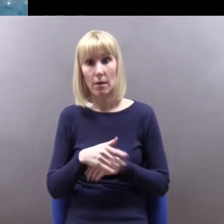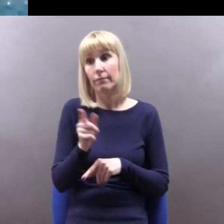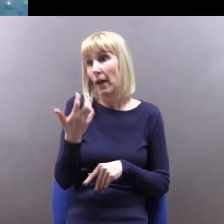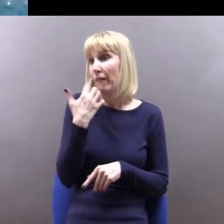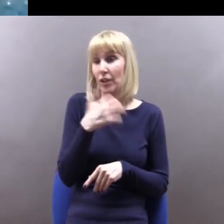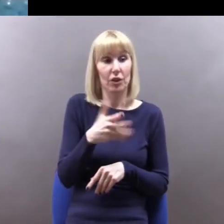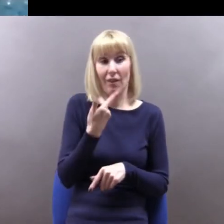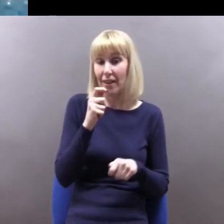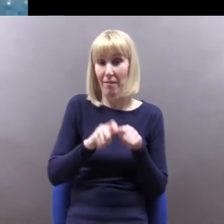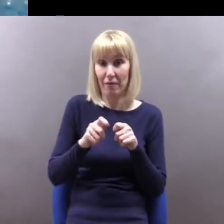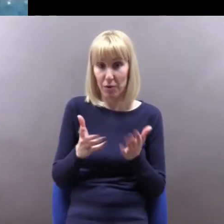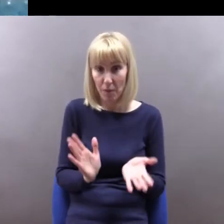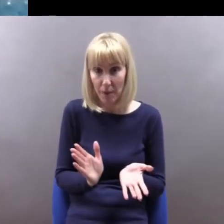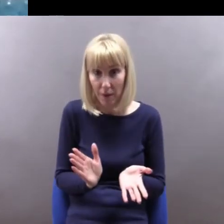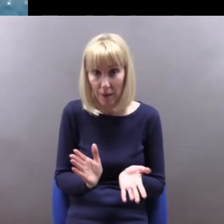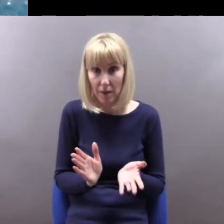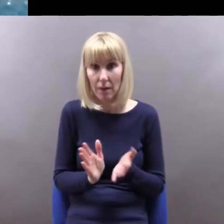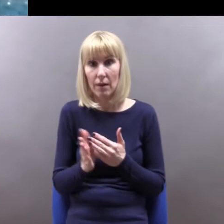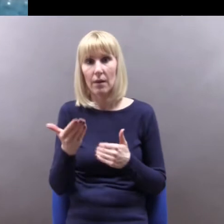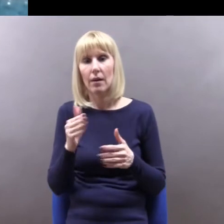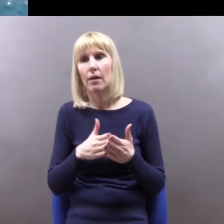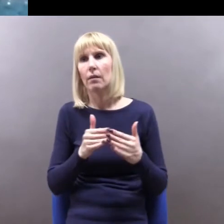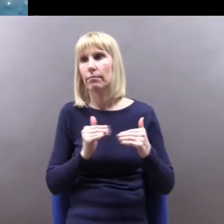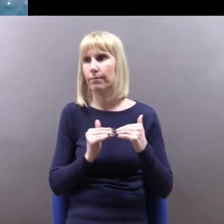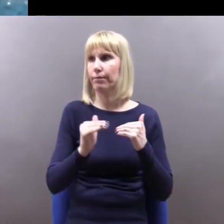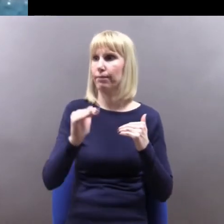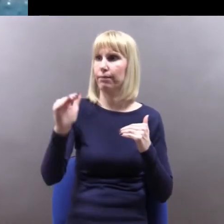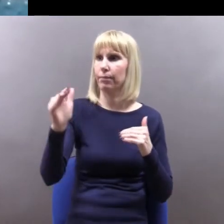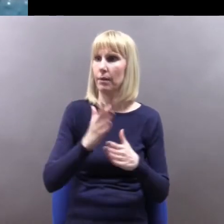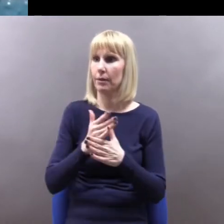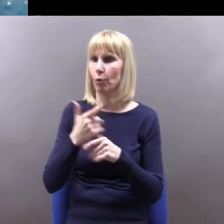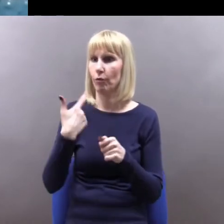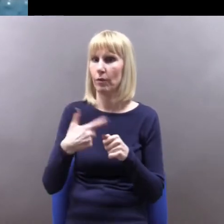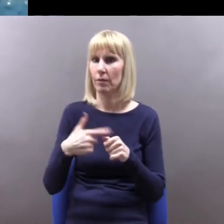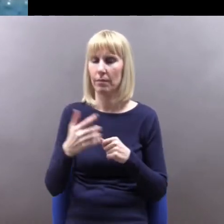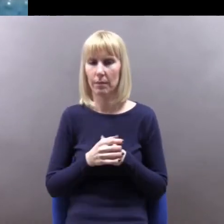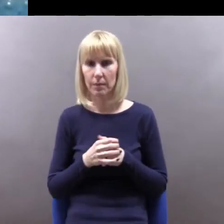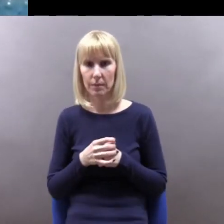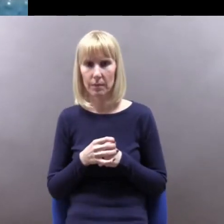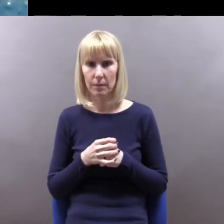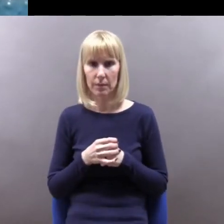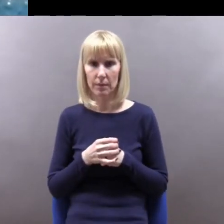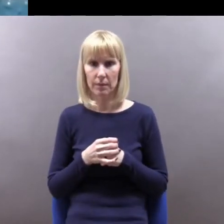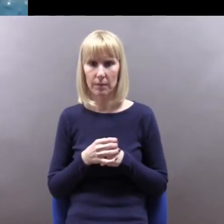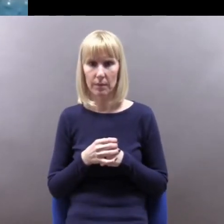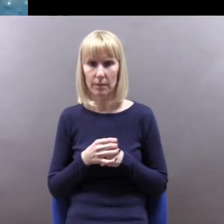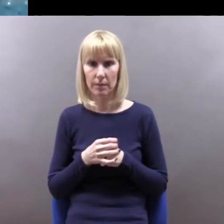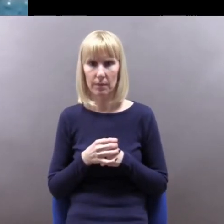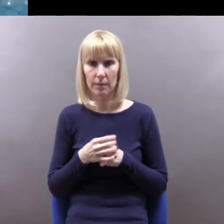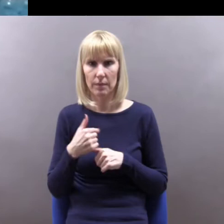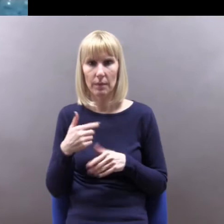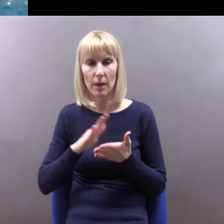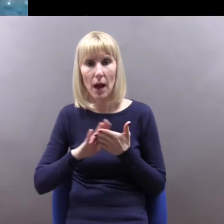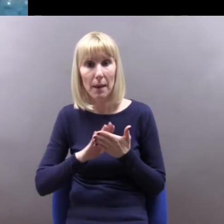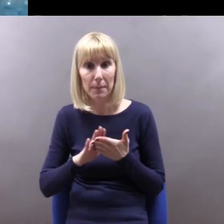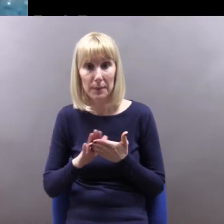nie sprawdziłam i okazało się, że jest 20 schodów do pokonania. Dzwonię tam do tej szkoły i